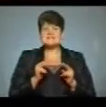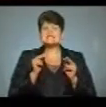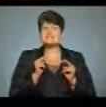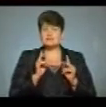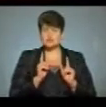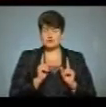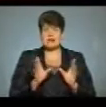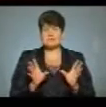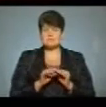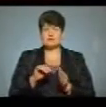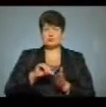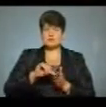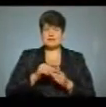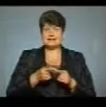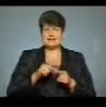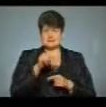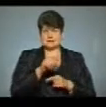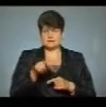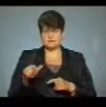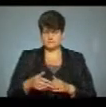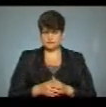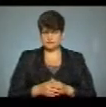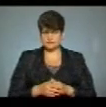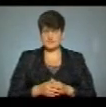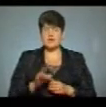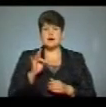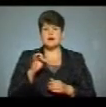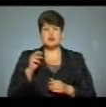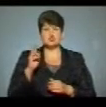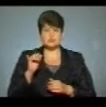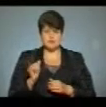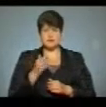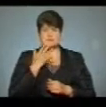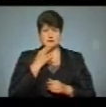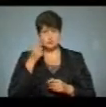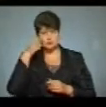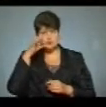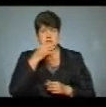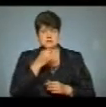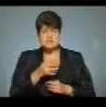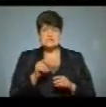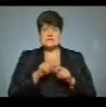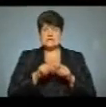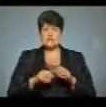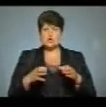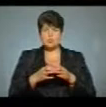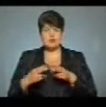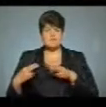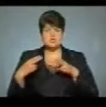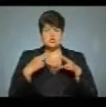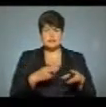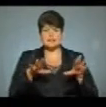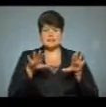і співучасником цих даних осіб. Речник Нацполіції області Андрій Василик повідомив, слідча група, яка виїжджала на